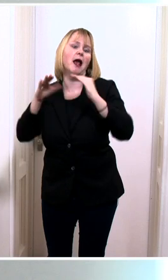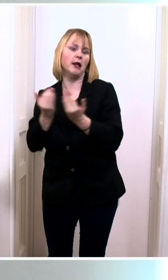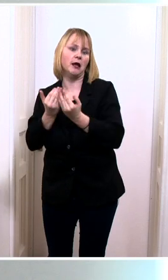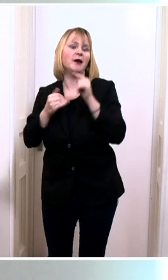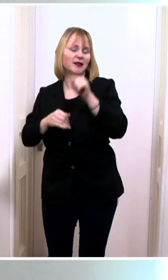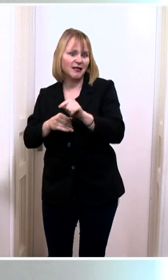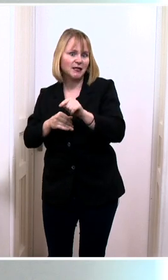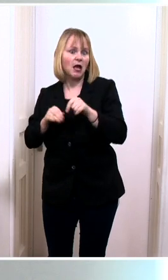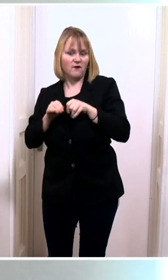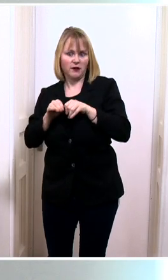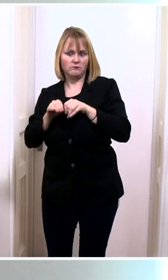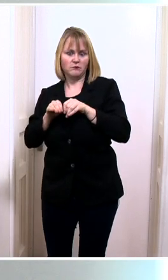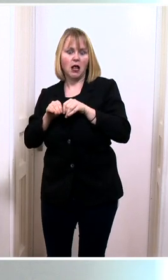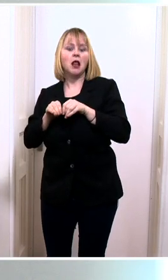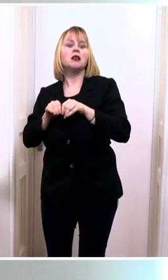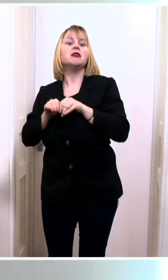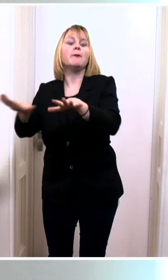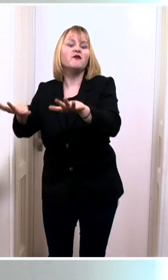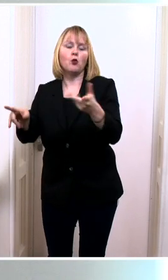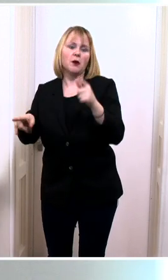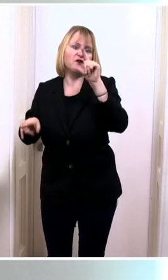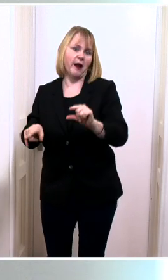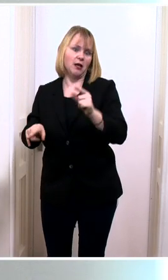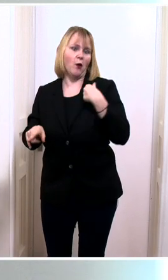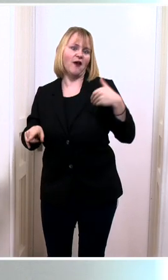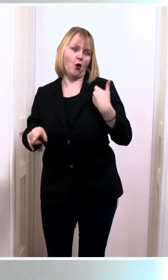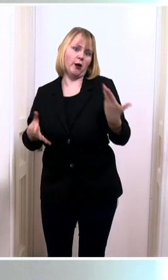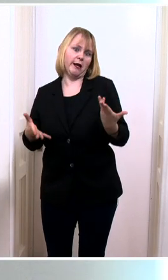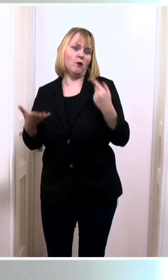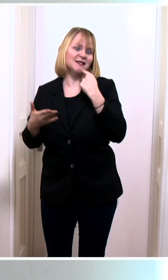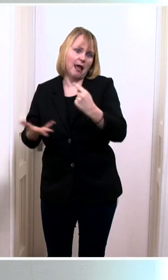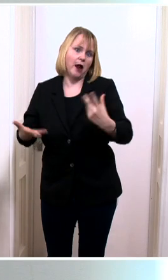sind erfreulich wenige für diesen Impfstoff.